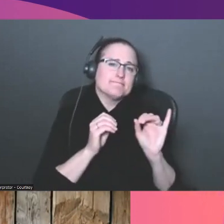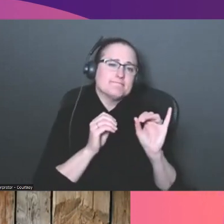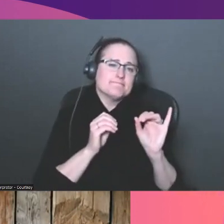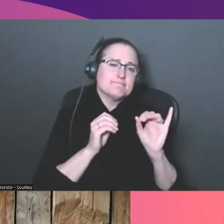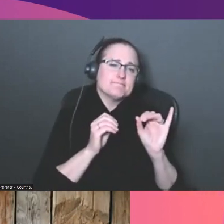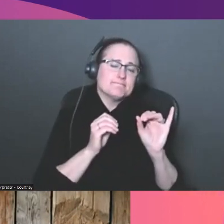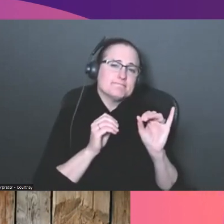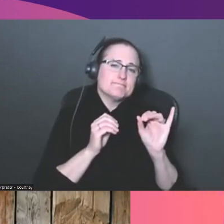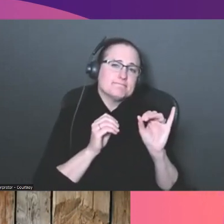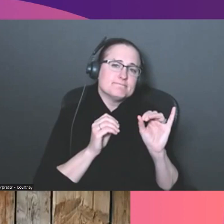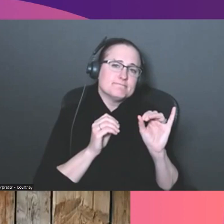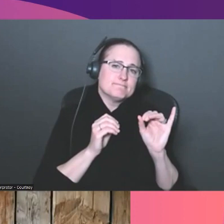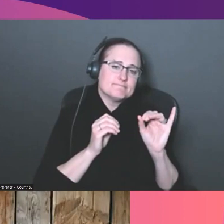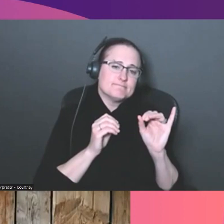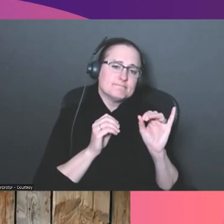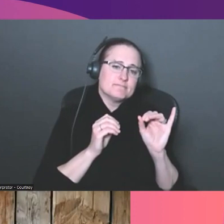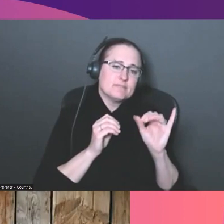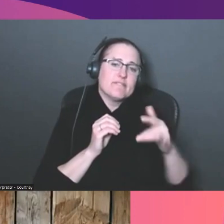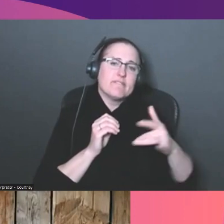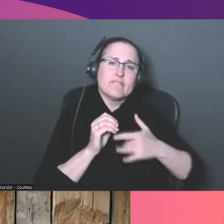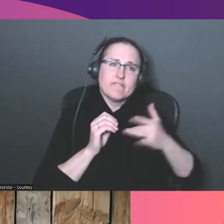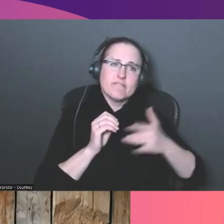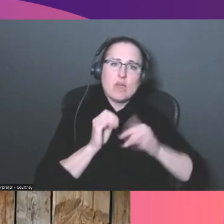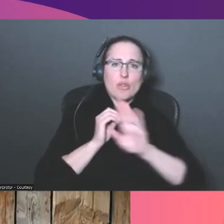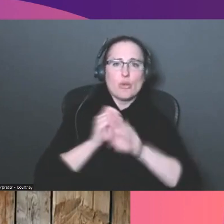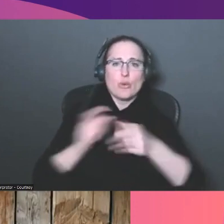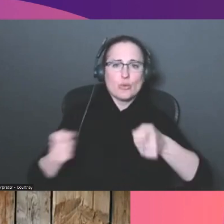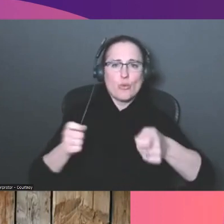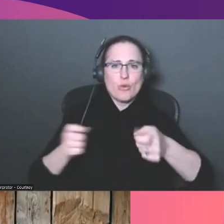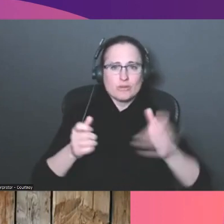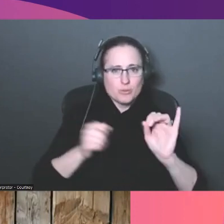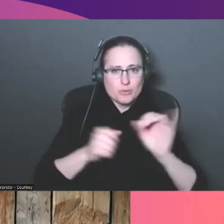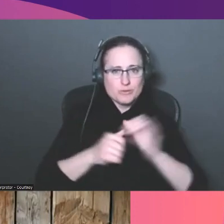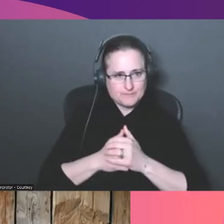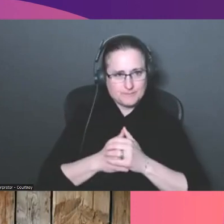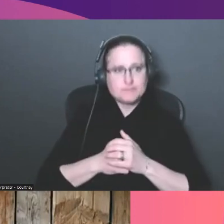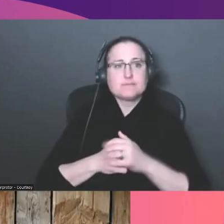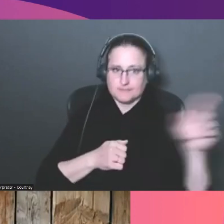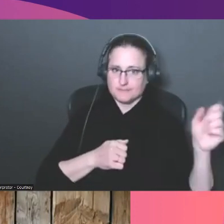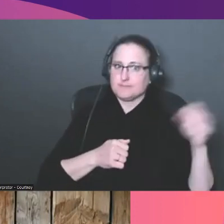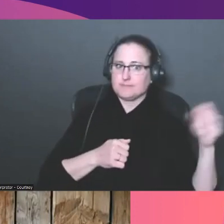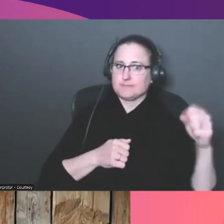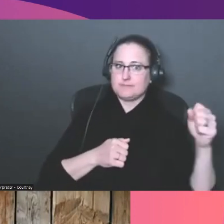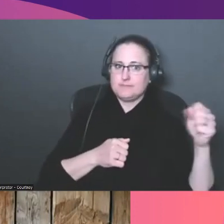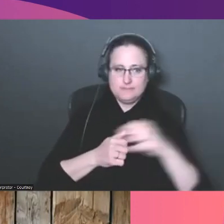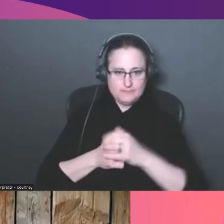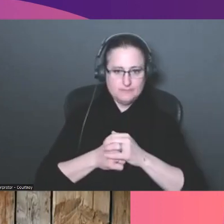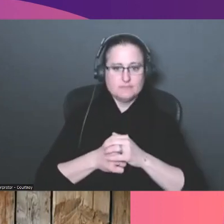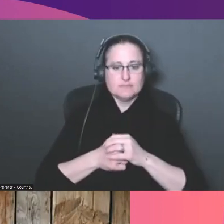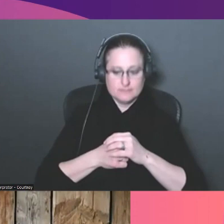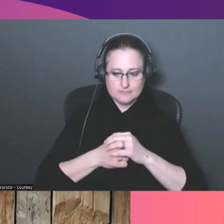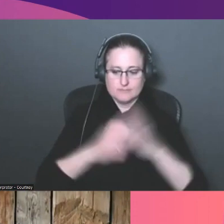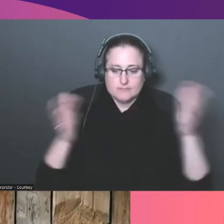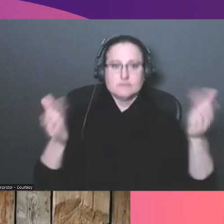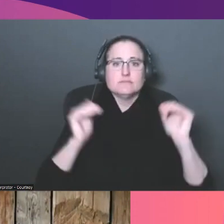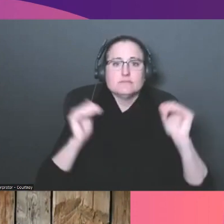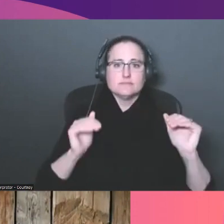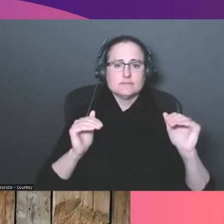violence physique. Donc, c'est vraiment formidable d'avoir défini la